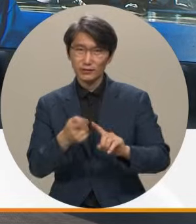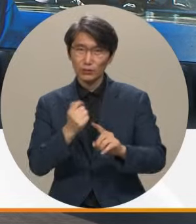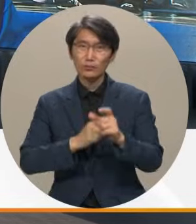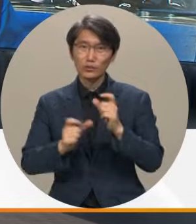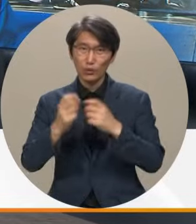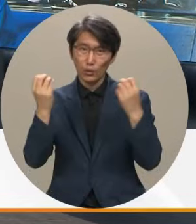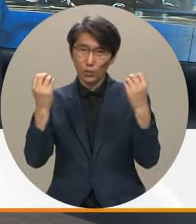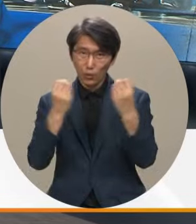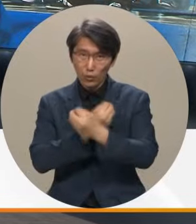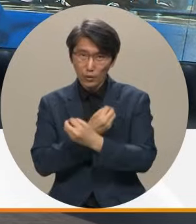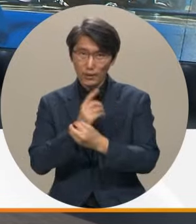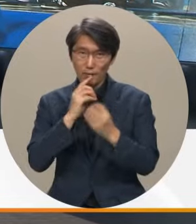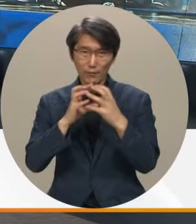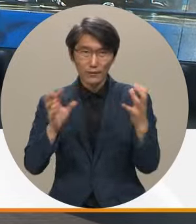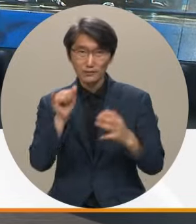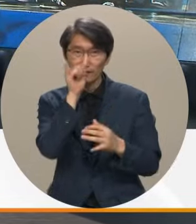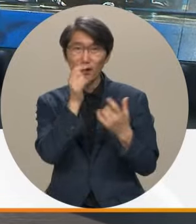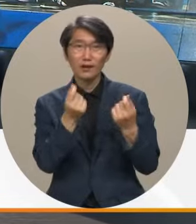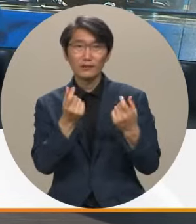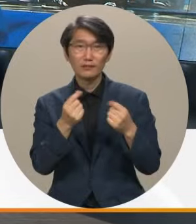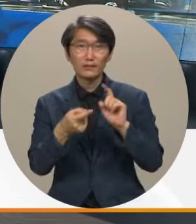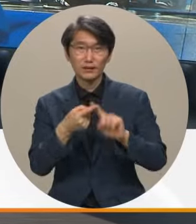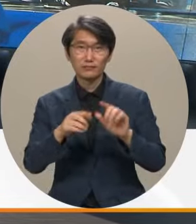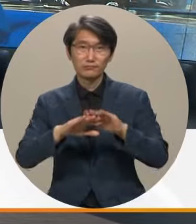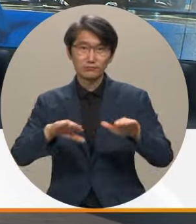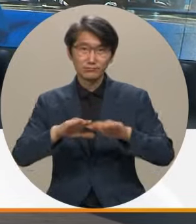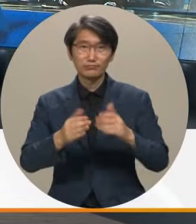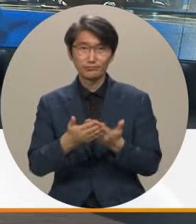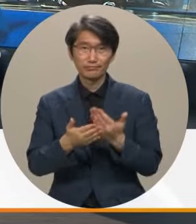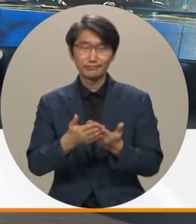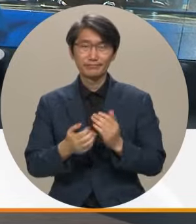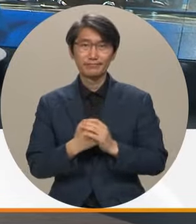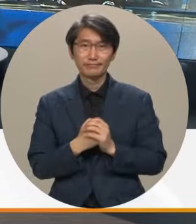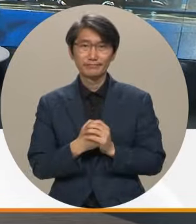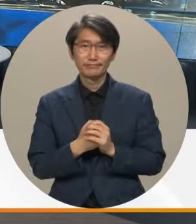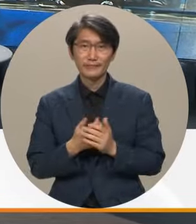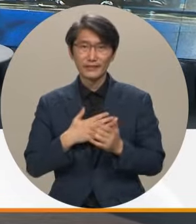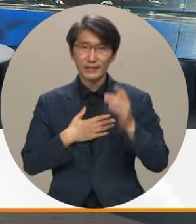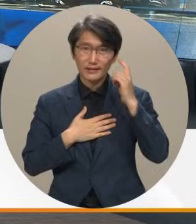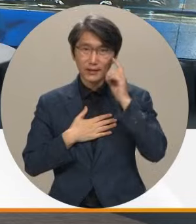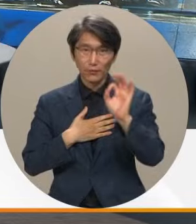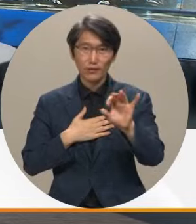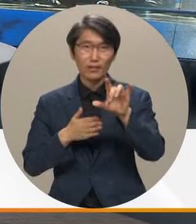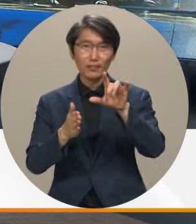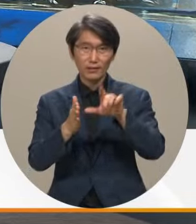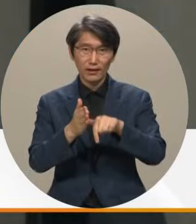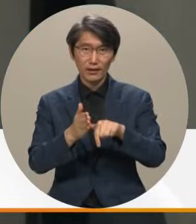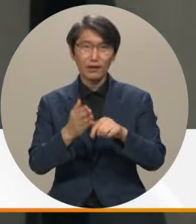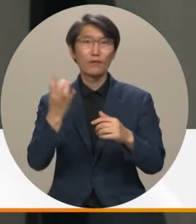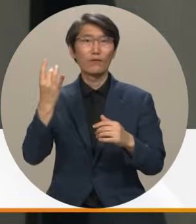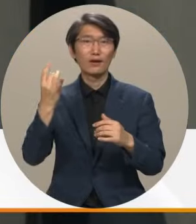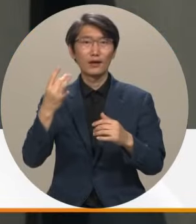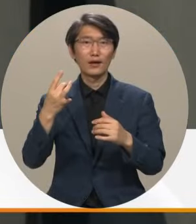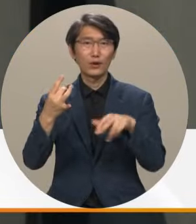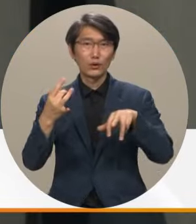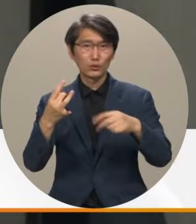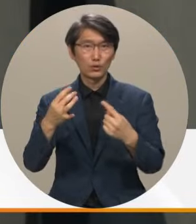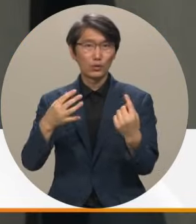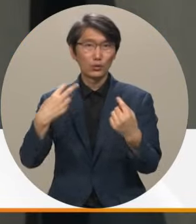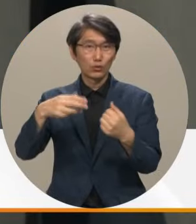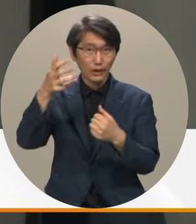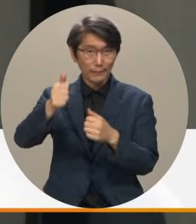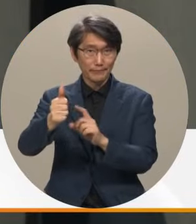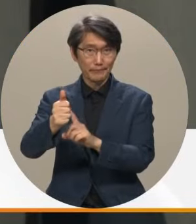조금은 오해와 논란 일으킬 수도 있을 것 같은데 자세한 설명을 부탁드리겠습니다. 제가 생각하기에는 이 원래 조희연 교육감의